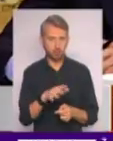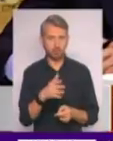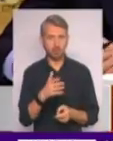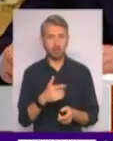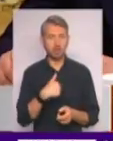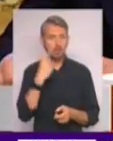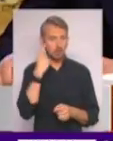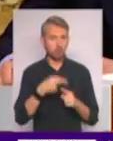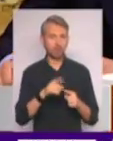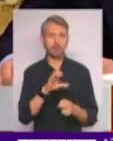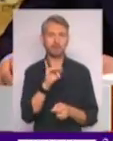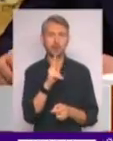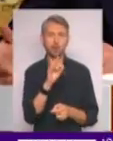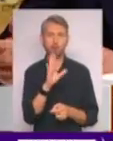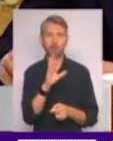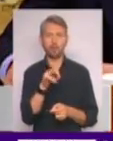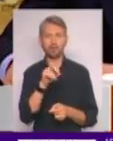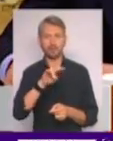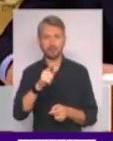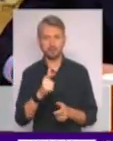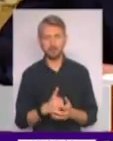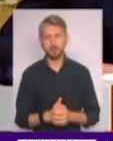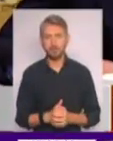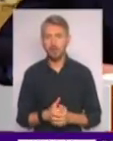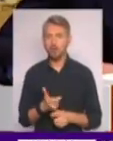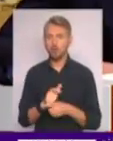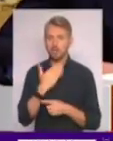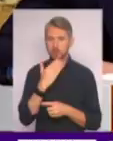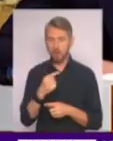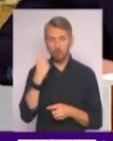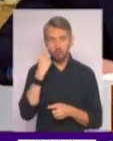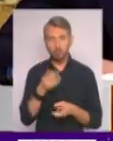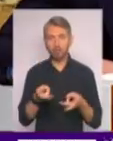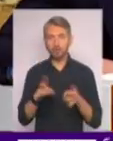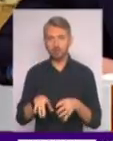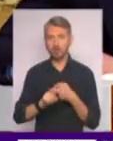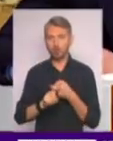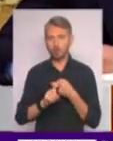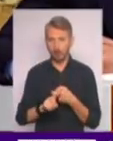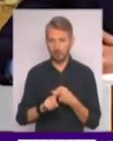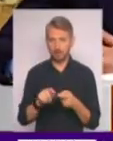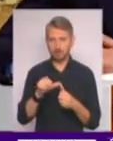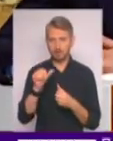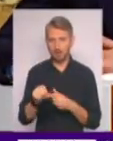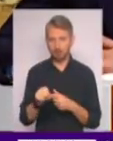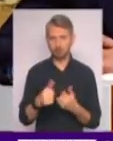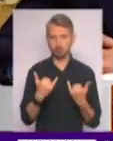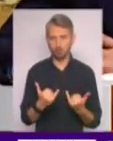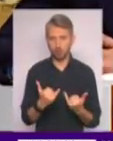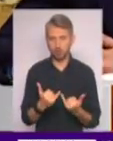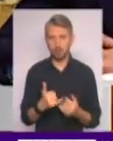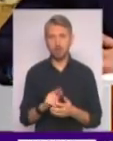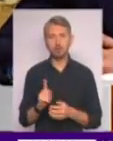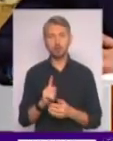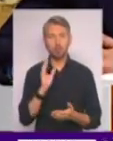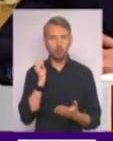то сірководні. От, так, дуже дякую. Я дуже сподіваюся, що залишили знову ж таки контакти саме от сьогодні у ефірі, щоб